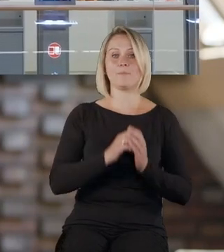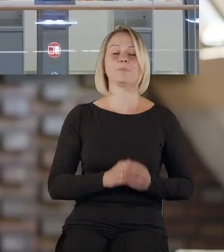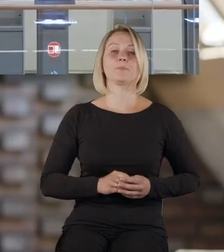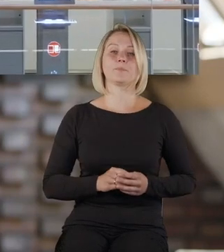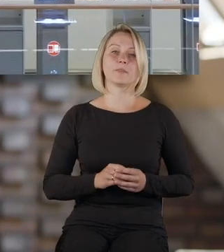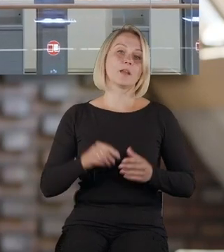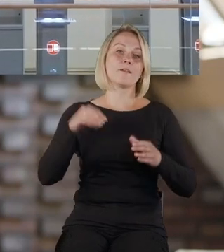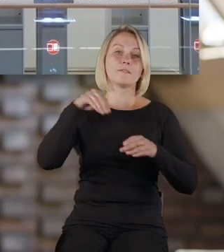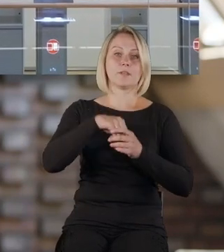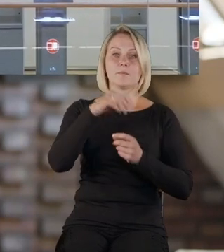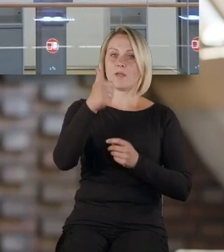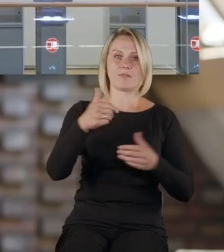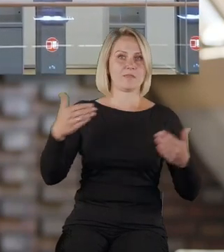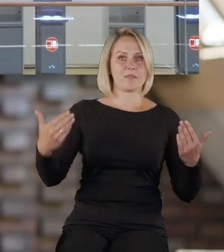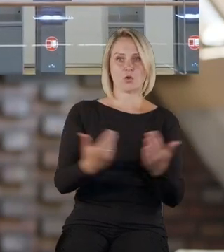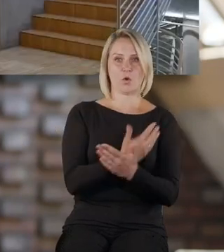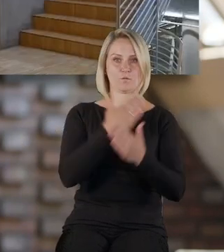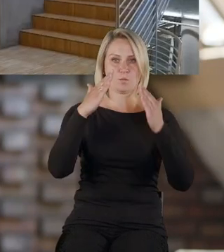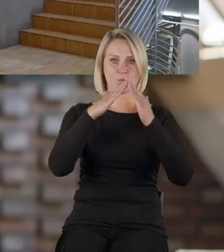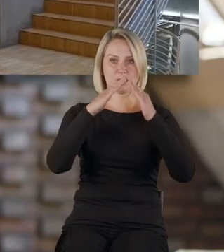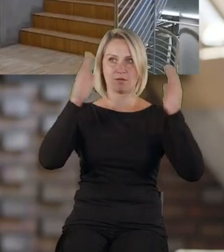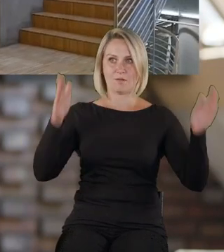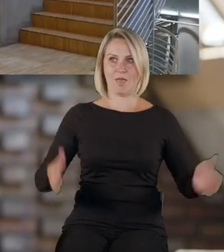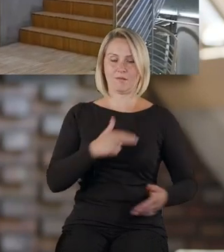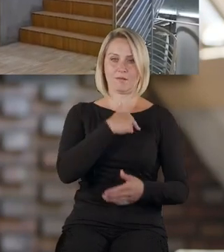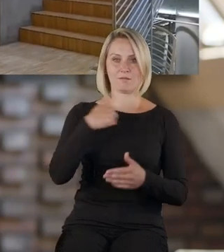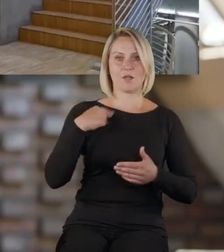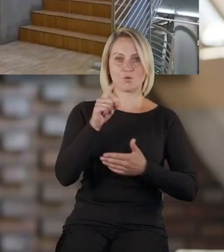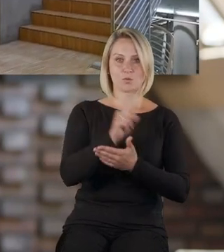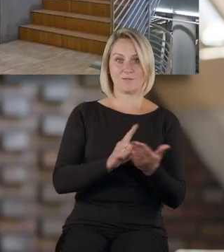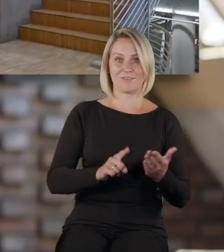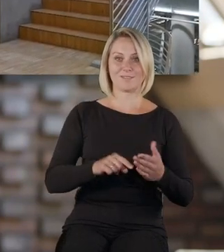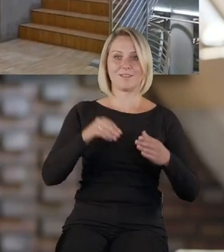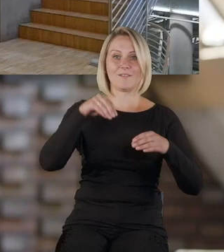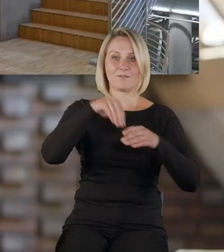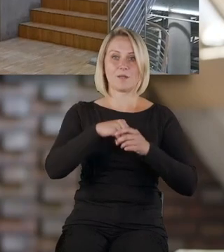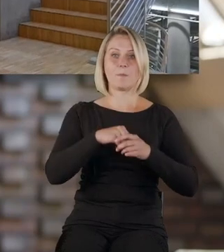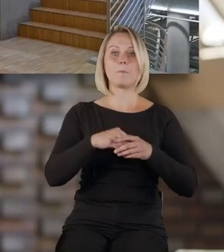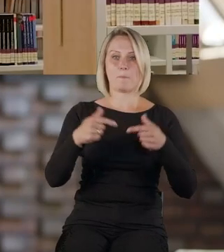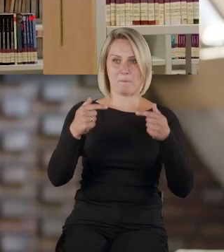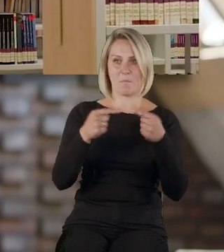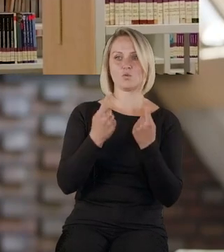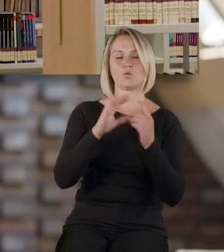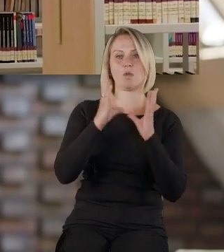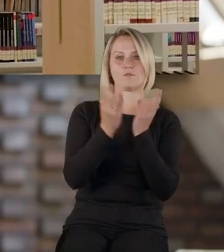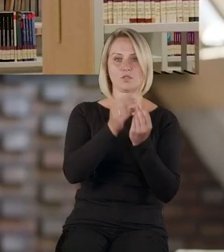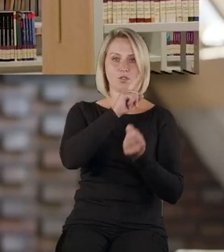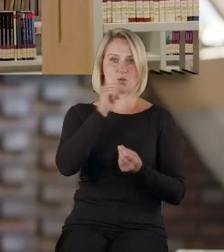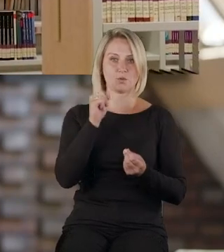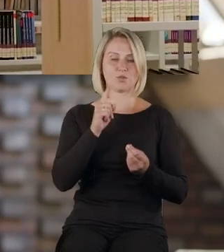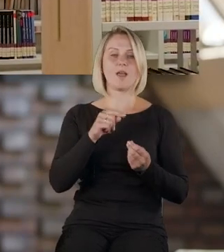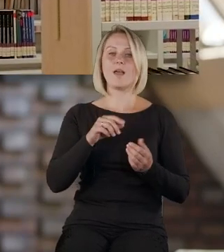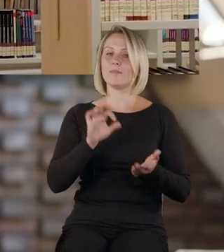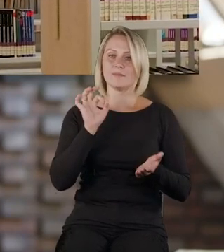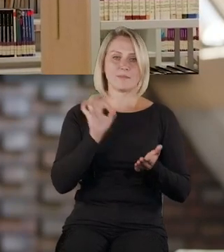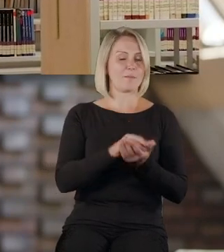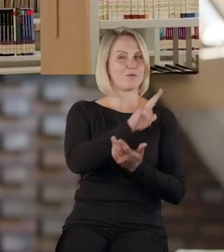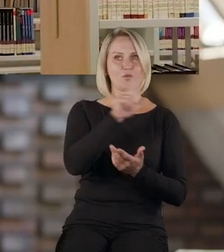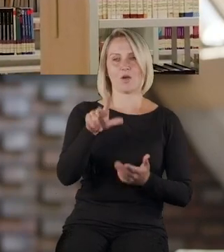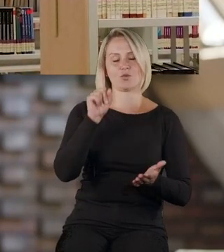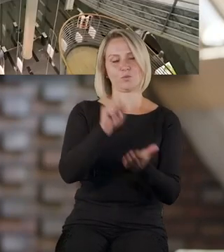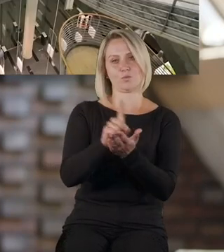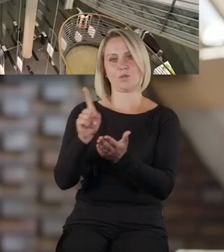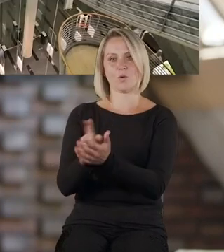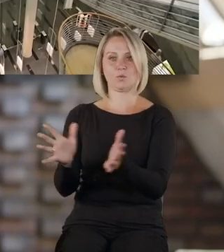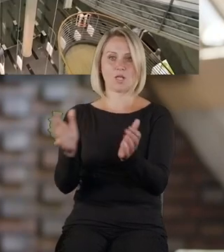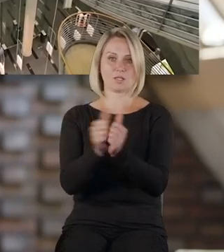CINIB. Jest to jeden z najnowszych budynków w naszym uniwersytecie, który jest dostosowany do potrzeb wszystkich studentów. Zapewniam Was, że każdy znajdzie tam coś dla